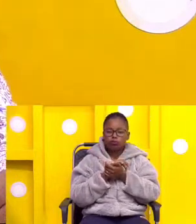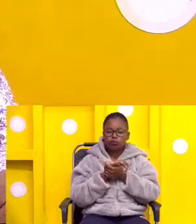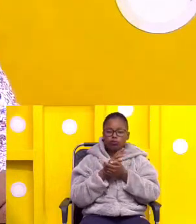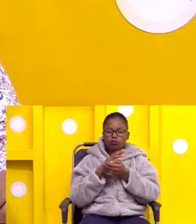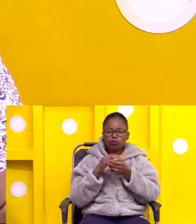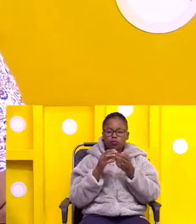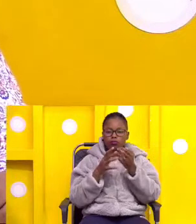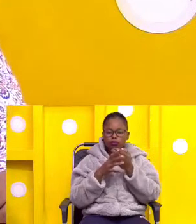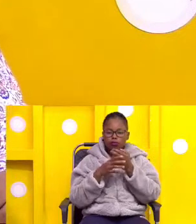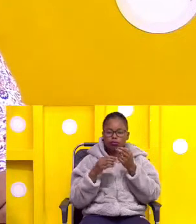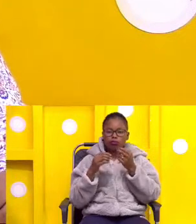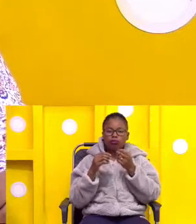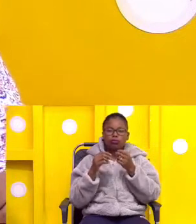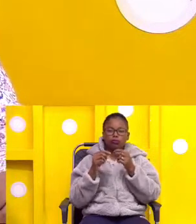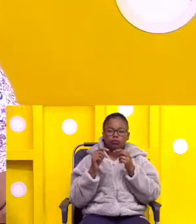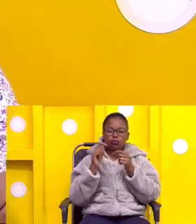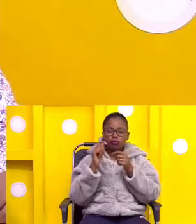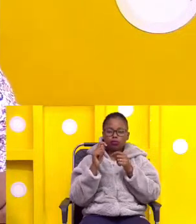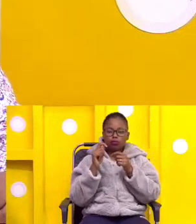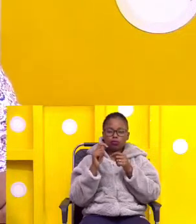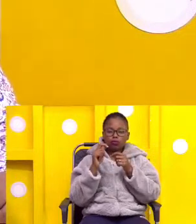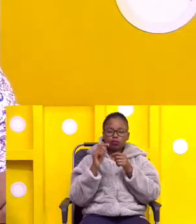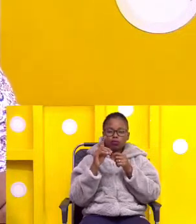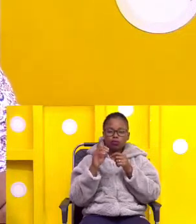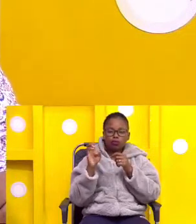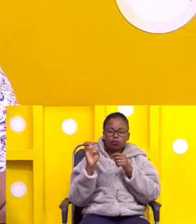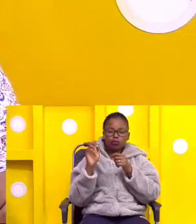di. Tareke kwele,